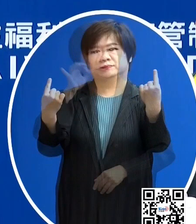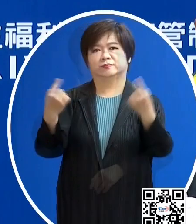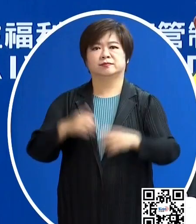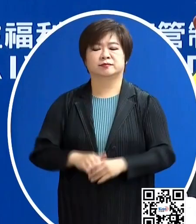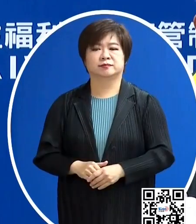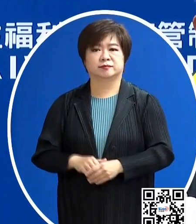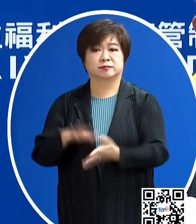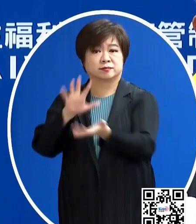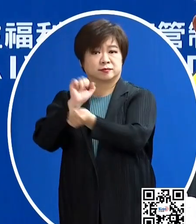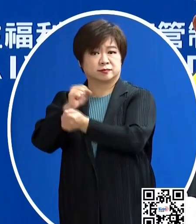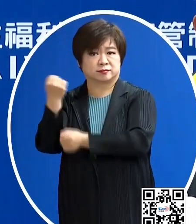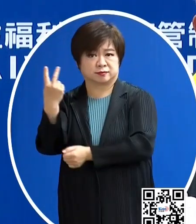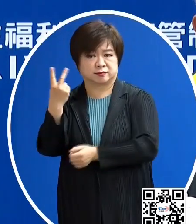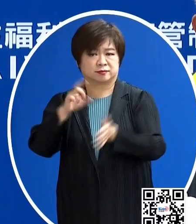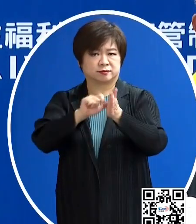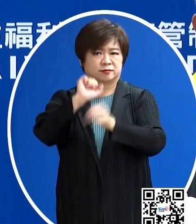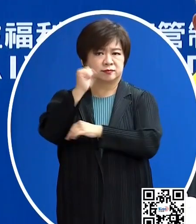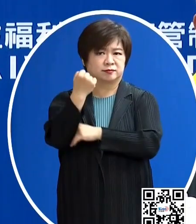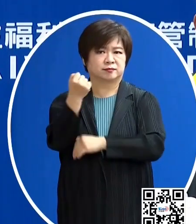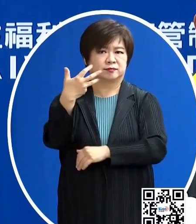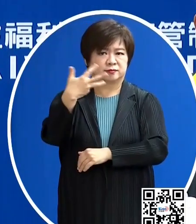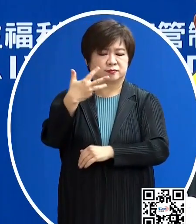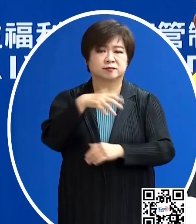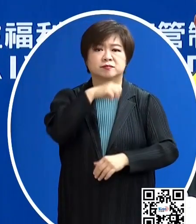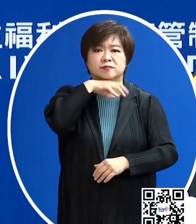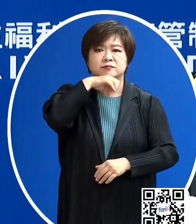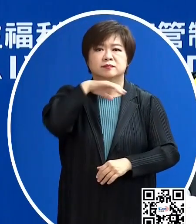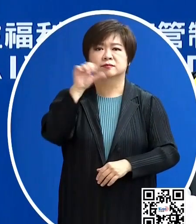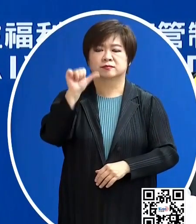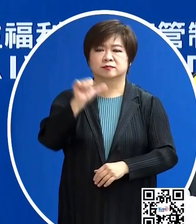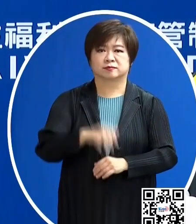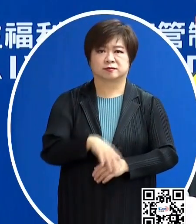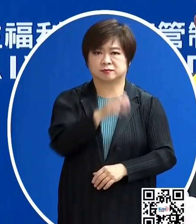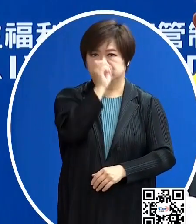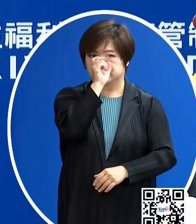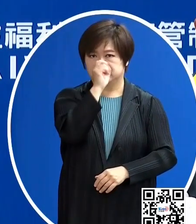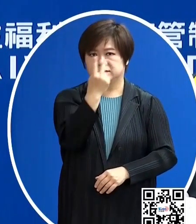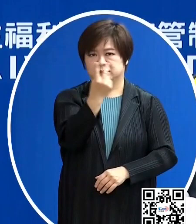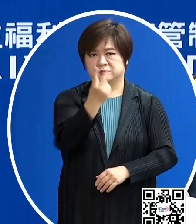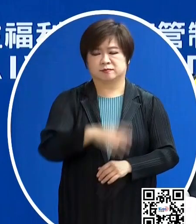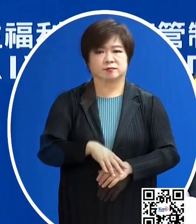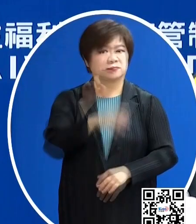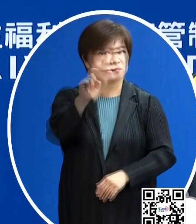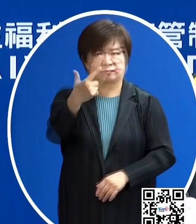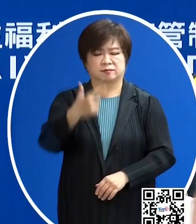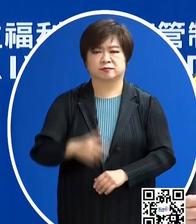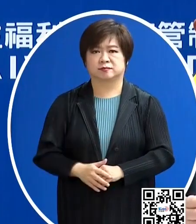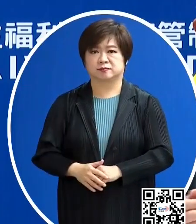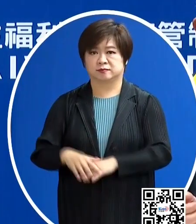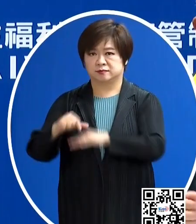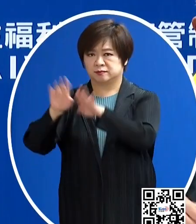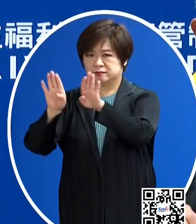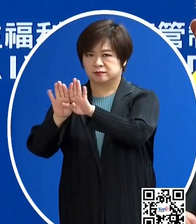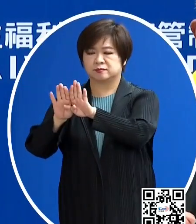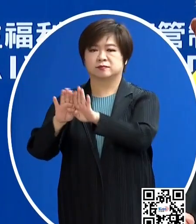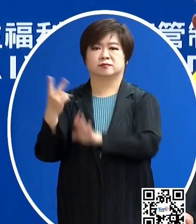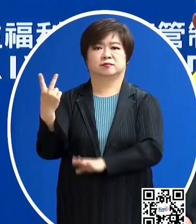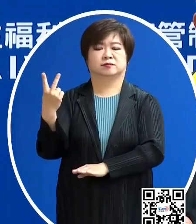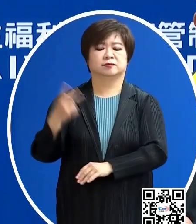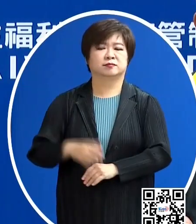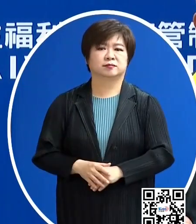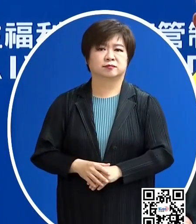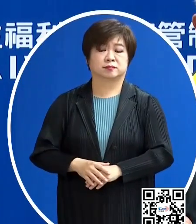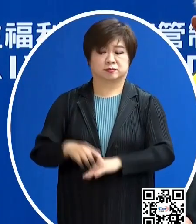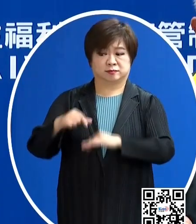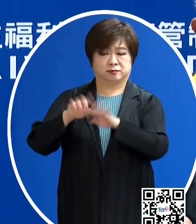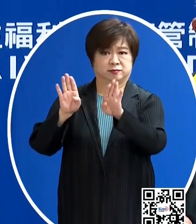各1例，云林2例，嘉义县8例，屏东县5例，宜兰县2例，花莲县16例，金门县2例。不过